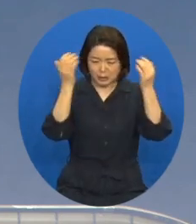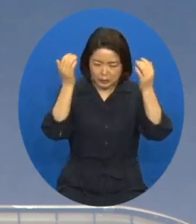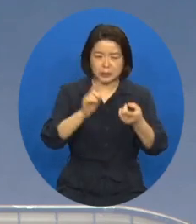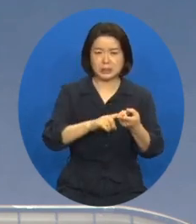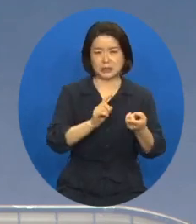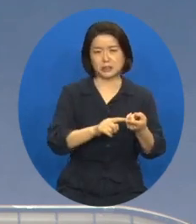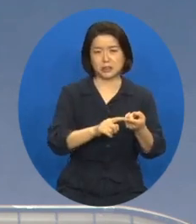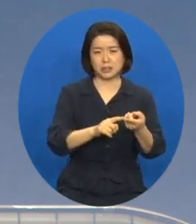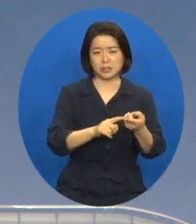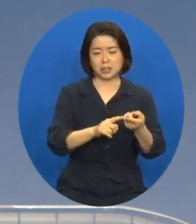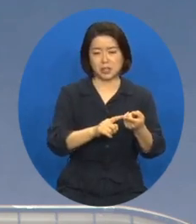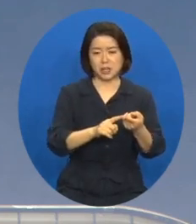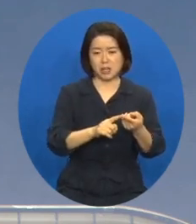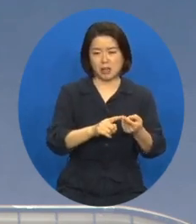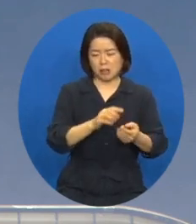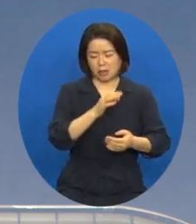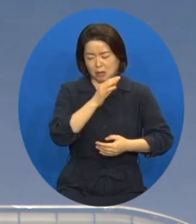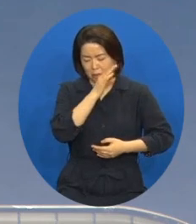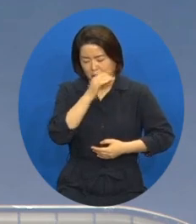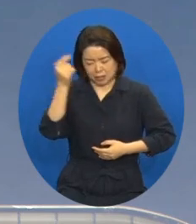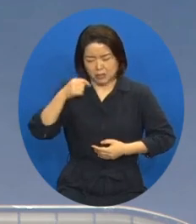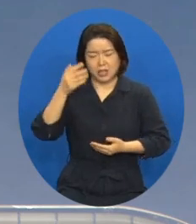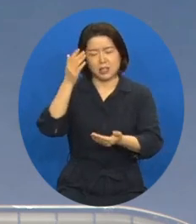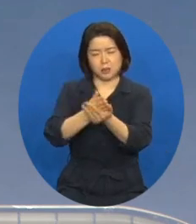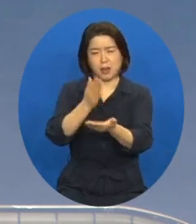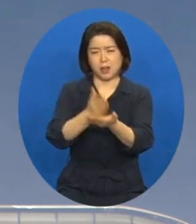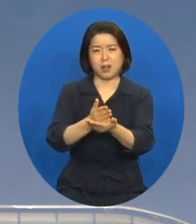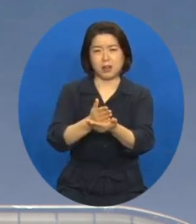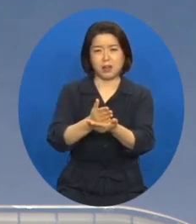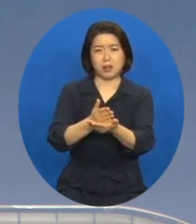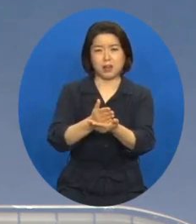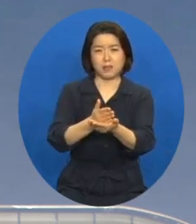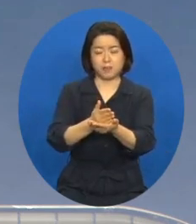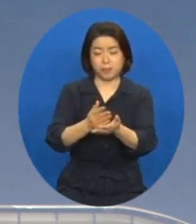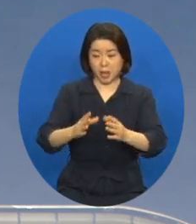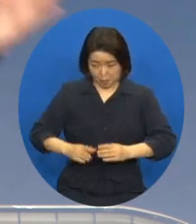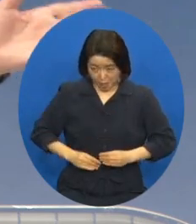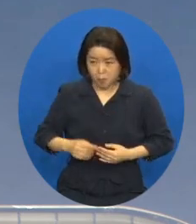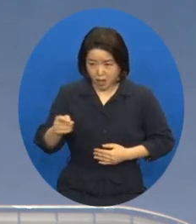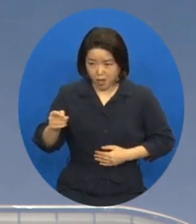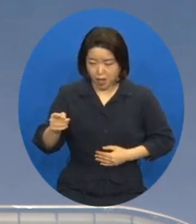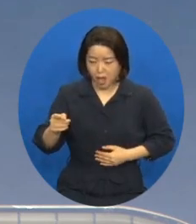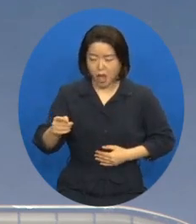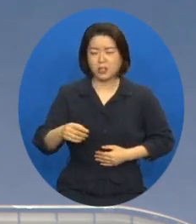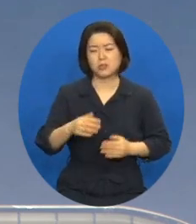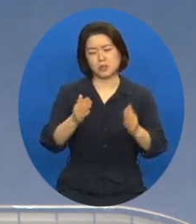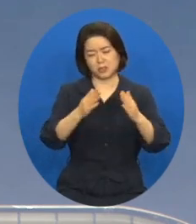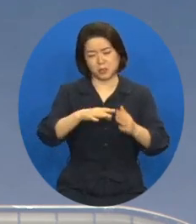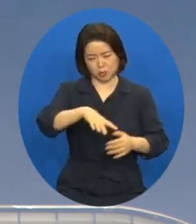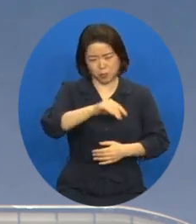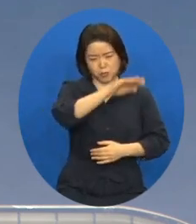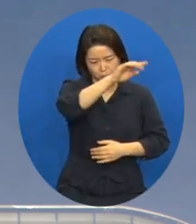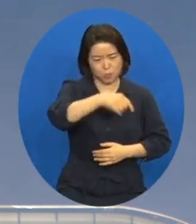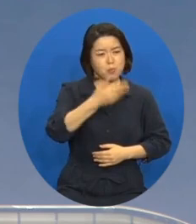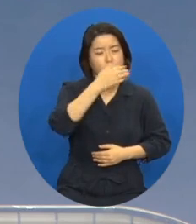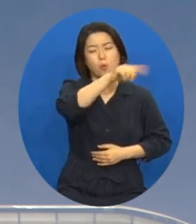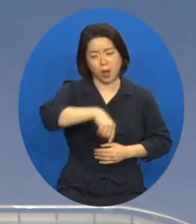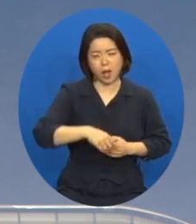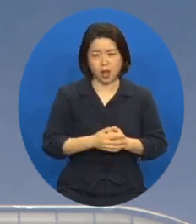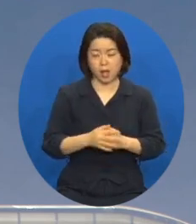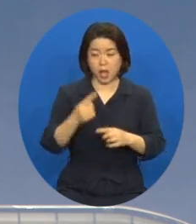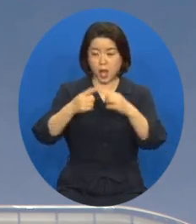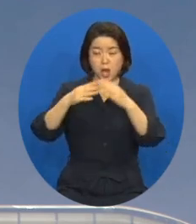고통스럽게, 모멸감이 느껴지게 하지 마세요. 배가 고픕니까? 그러면 집에서 먹고 오세요. 교회